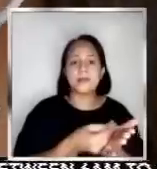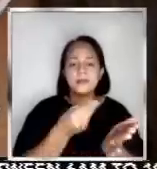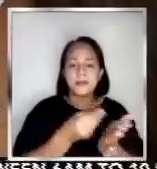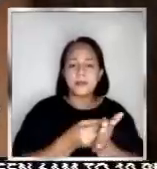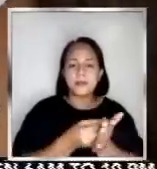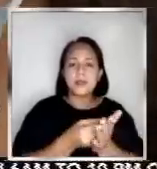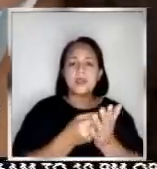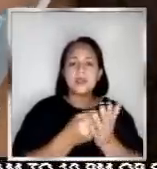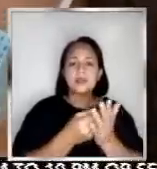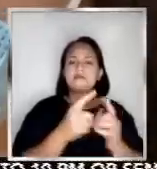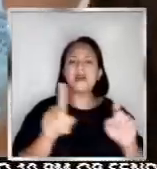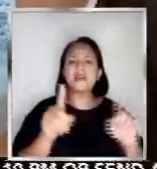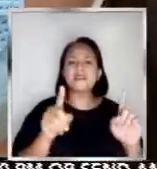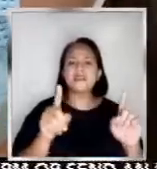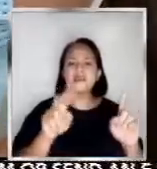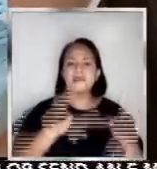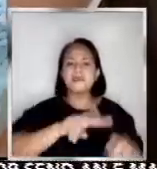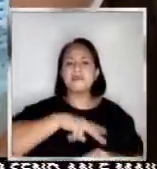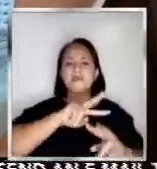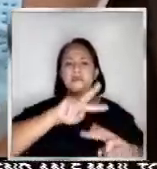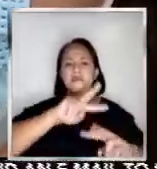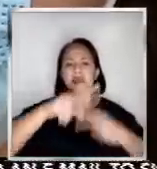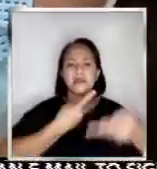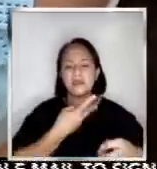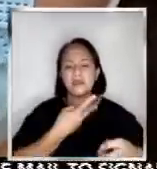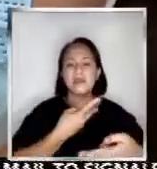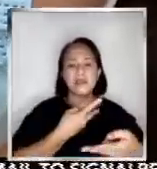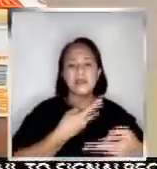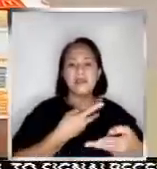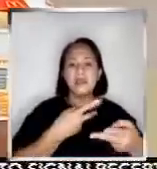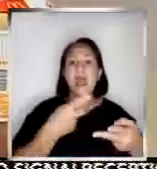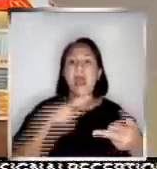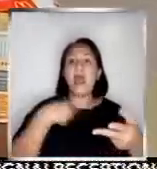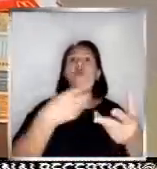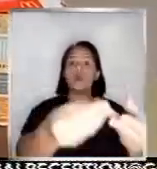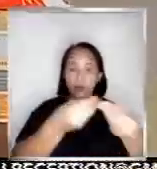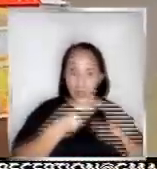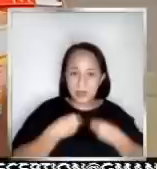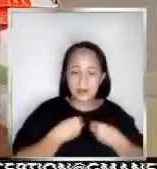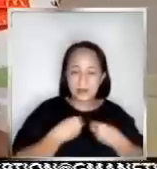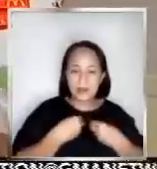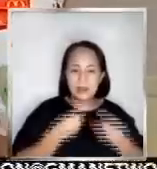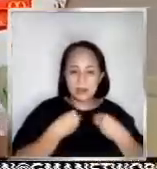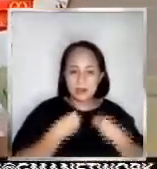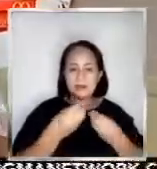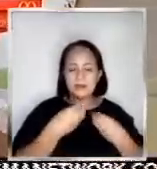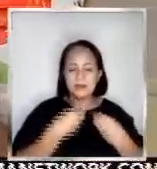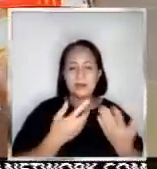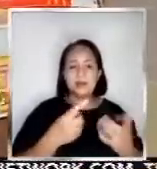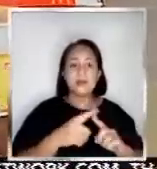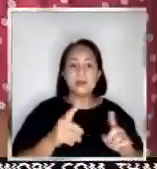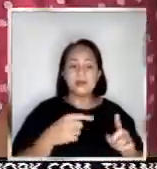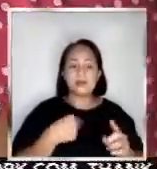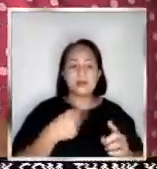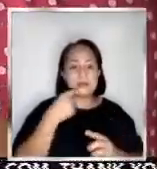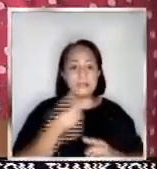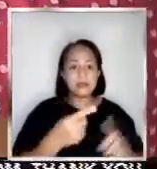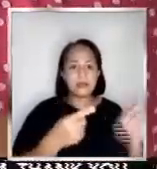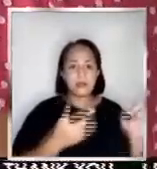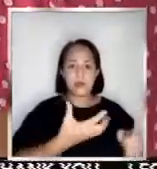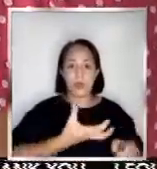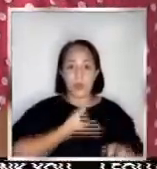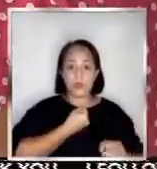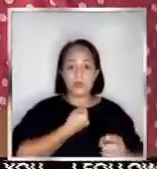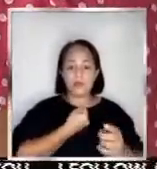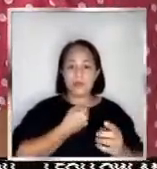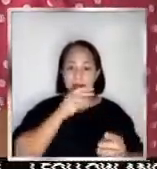yung nabigyan. Ako yung nahulug-hulugan nila ng pera. Imbis naman isipin ang sariling pangangailangan, ang kanyang anak